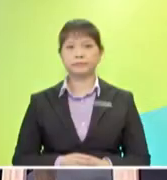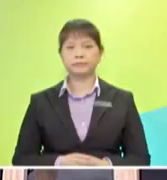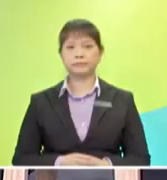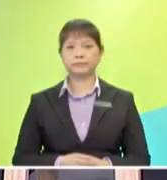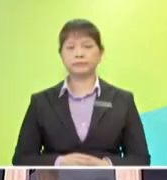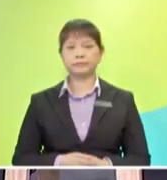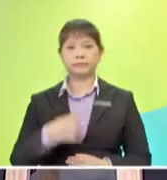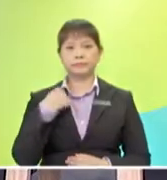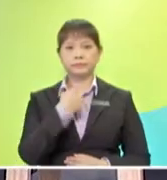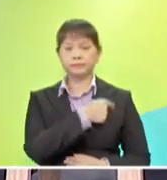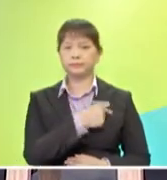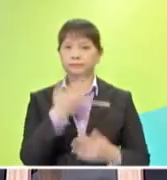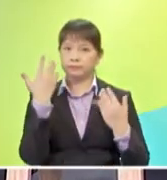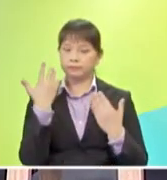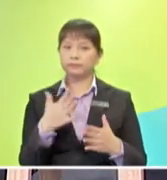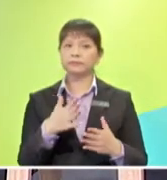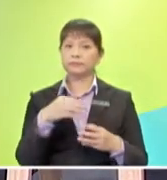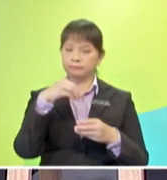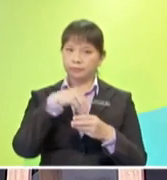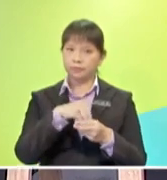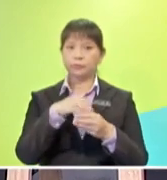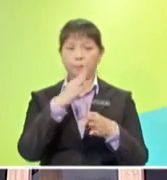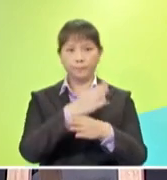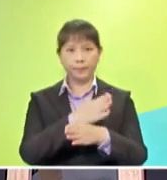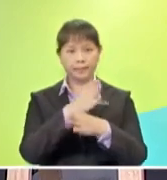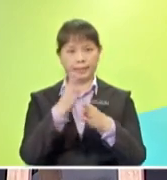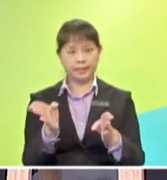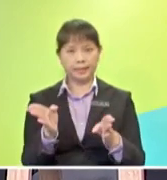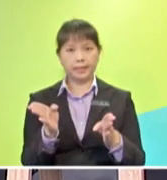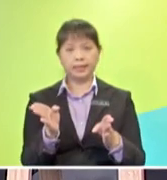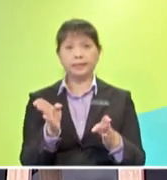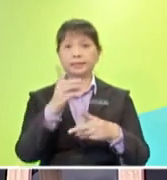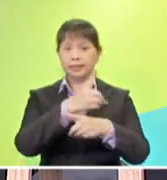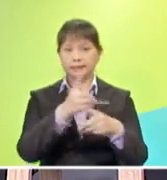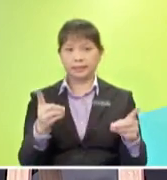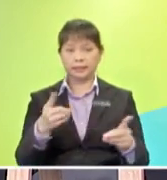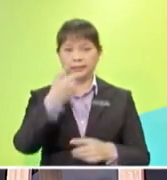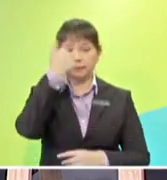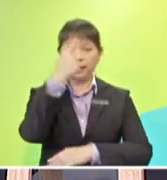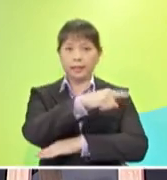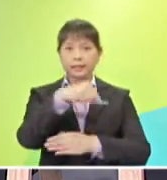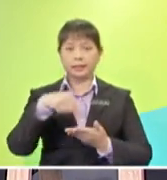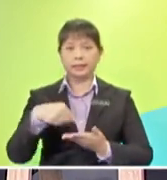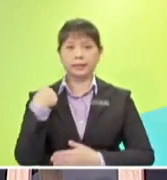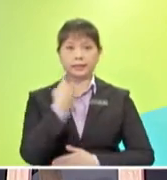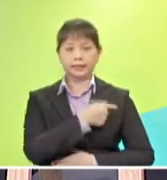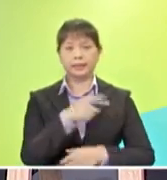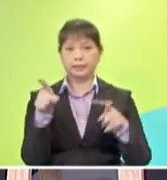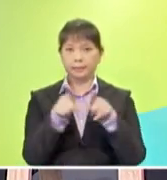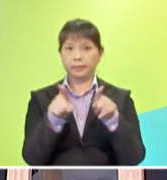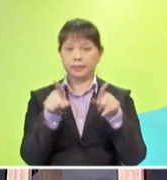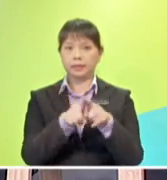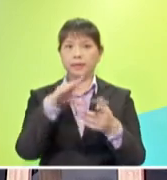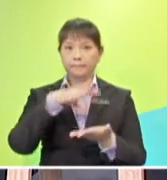kita udah masuk balik dipilih hari ini sama-sama kita sedang belajar tahap 1 mata pelajarannya